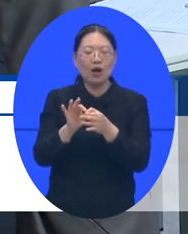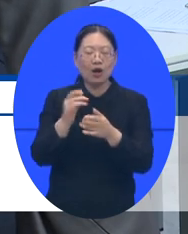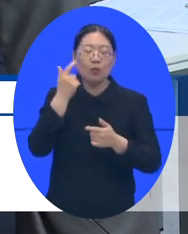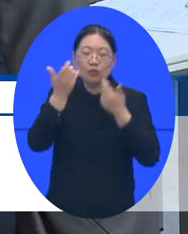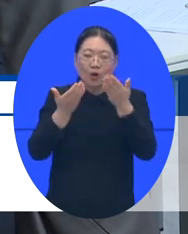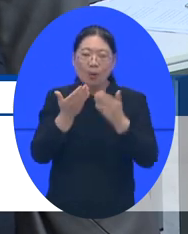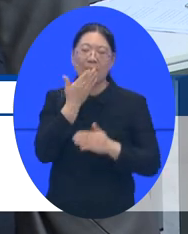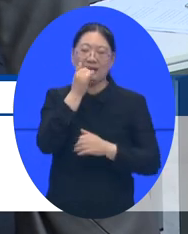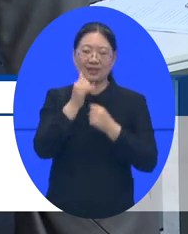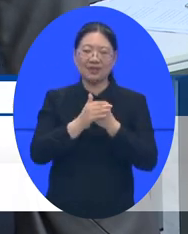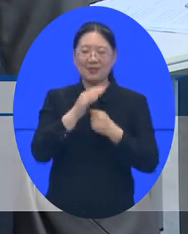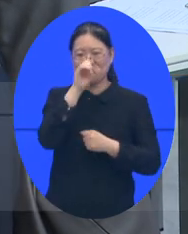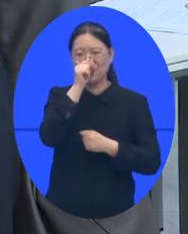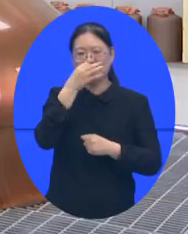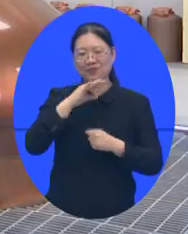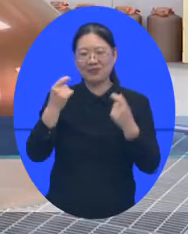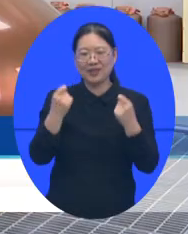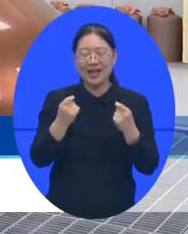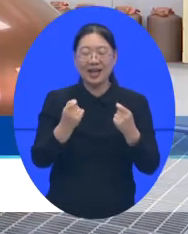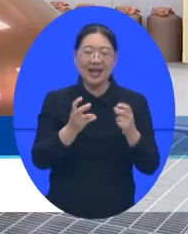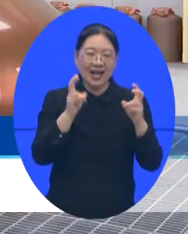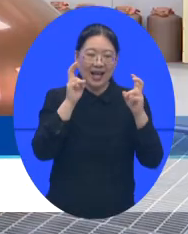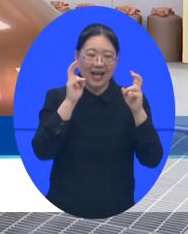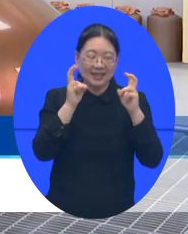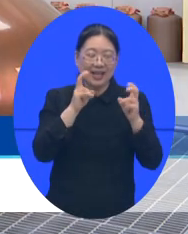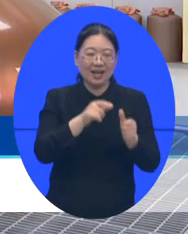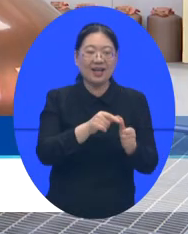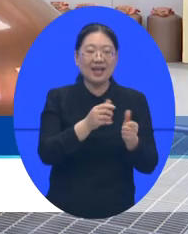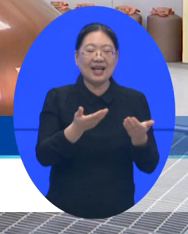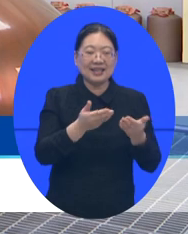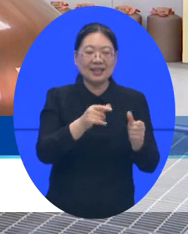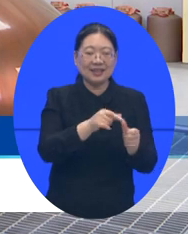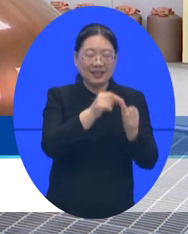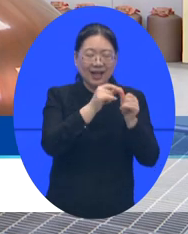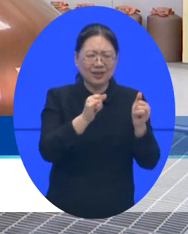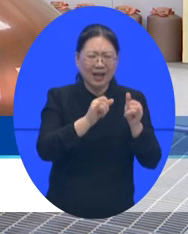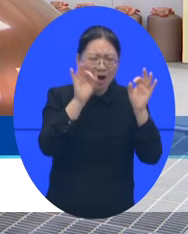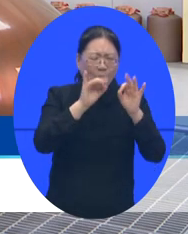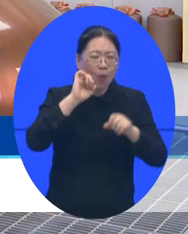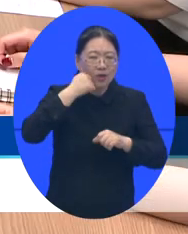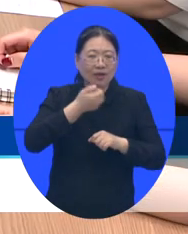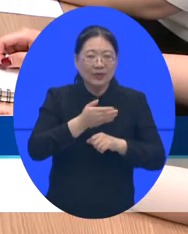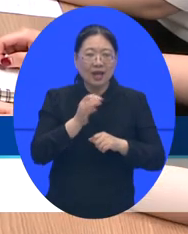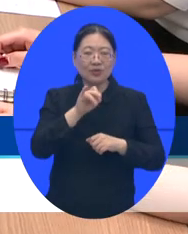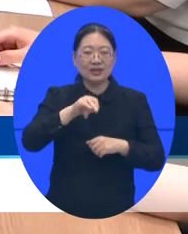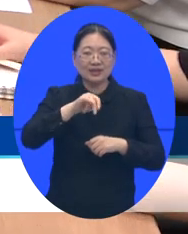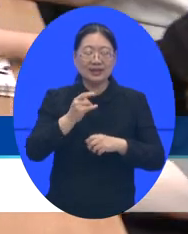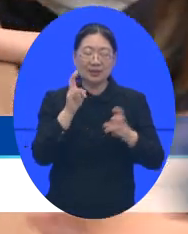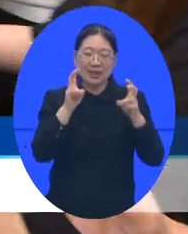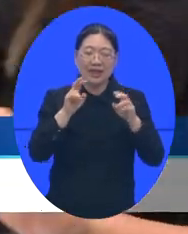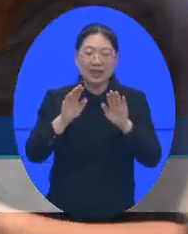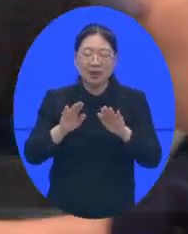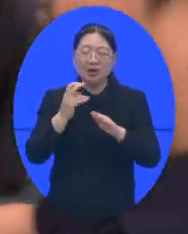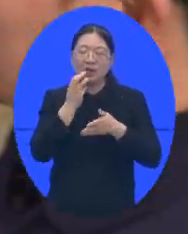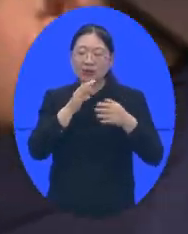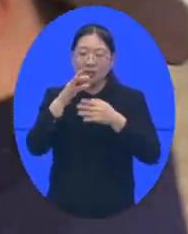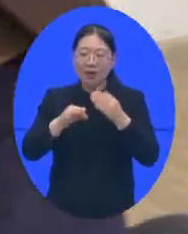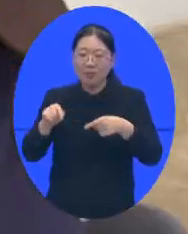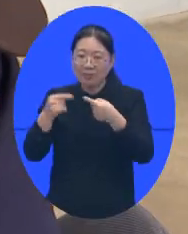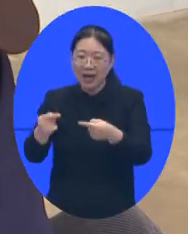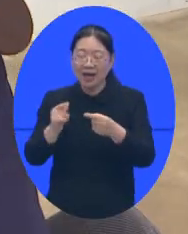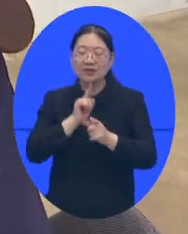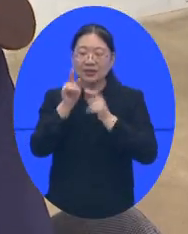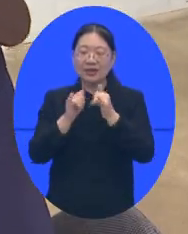있다는 점이 장점이 아닌가 싶습니다. 구인난을 겪던 한 위스키 제조업체는 경기 청년 일자리 매치업 참여 후 지원자가